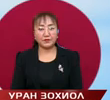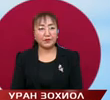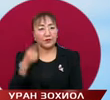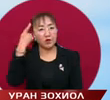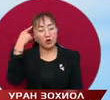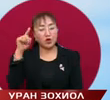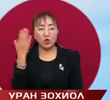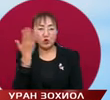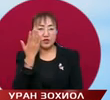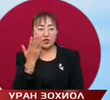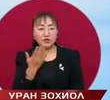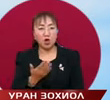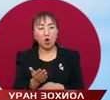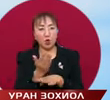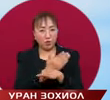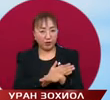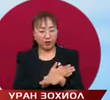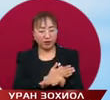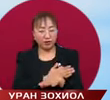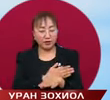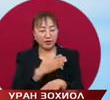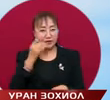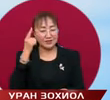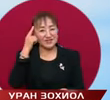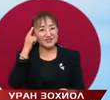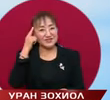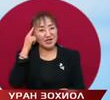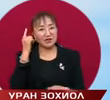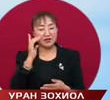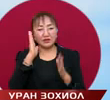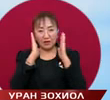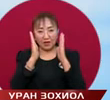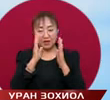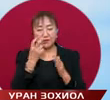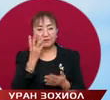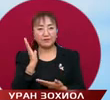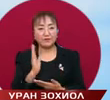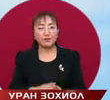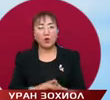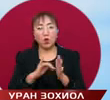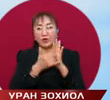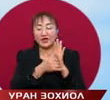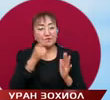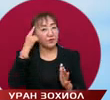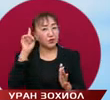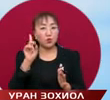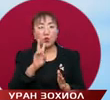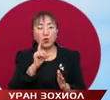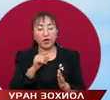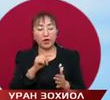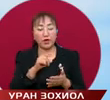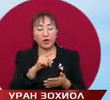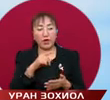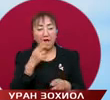Зохиолоо уншихын өмнө бүгдээрээ дараах санамжтай танилцъя. Утгыг мэдхгүйгээ харандаагаар доогуурна